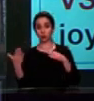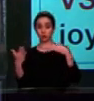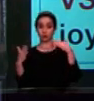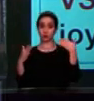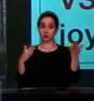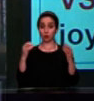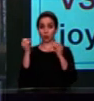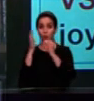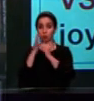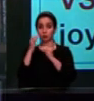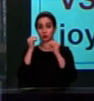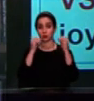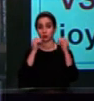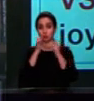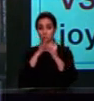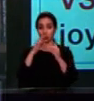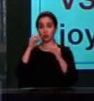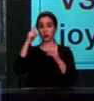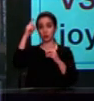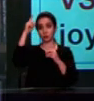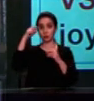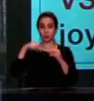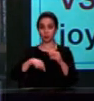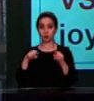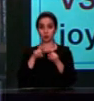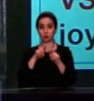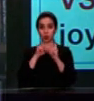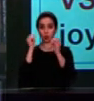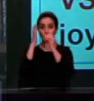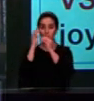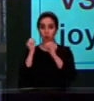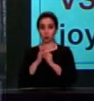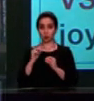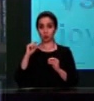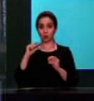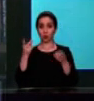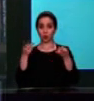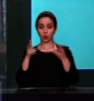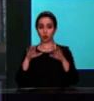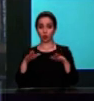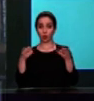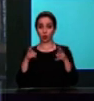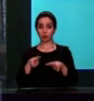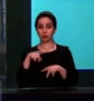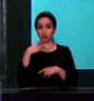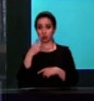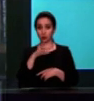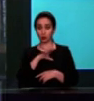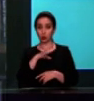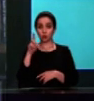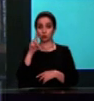tarafidan 15, yuqori va pastki qismidan ham 15 piksel joy qoldiradi degan ma'noni anglatadi.